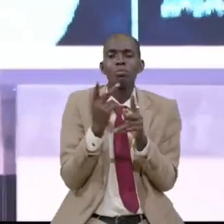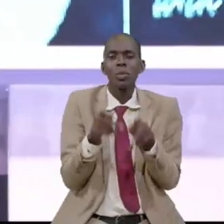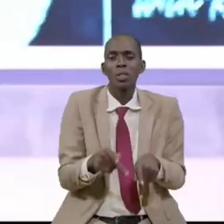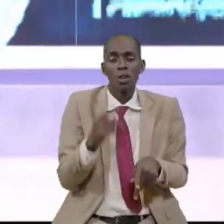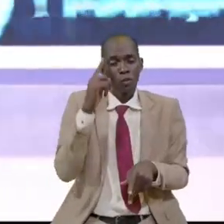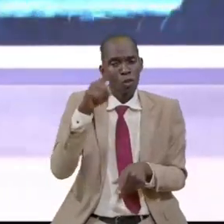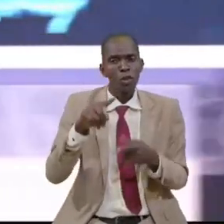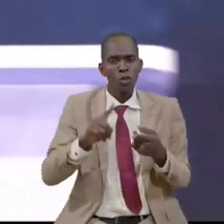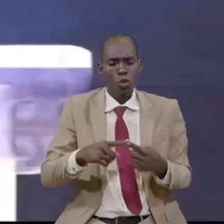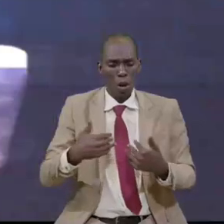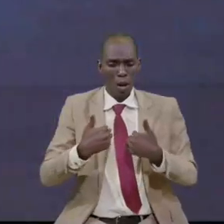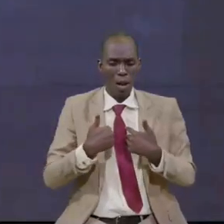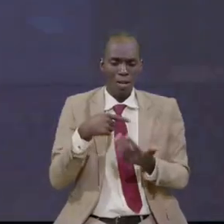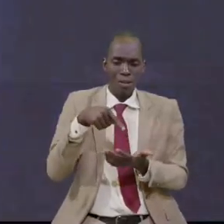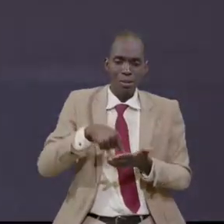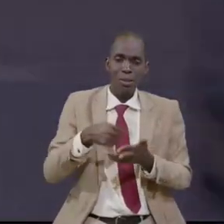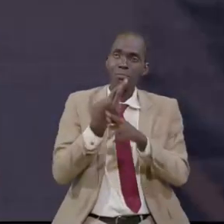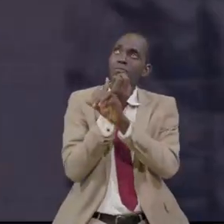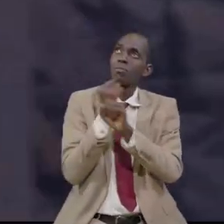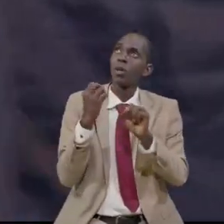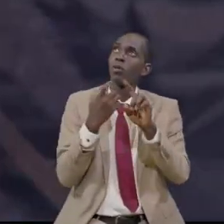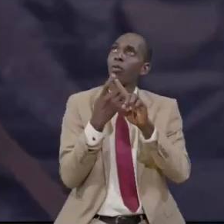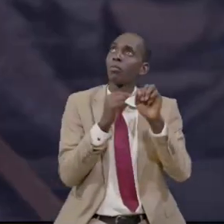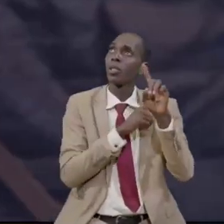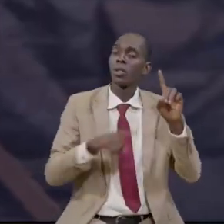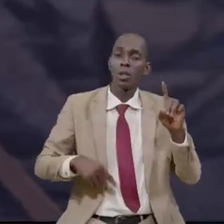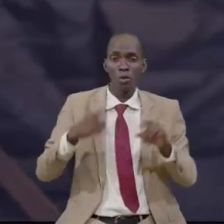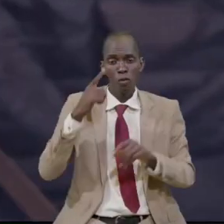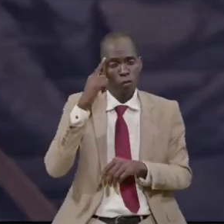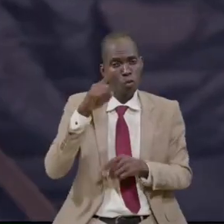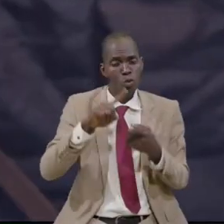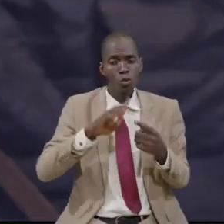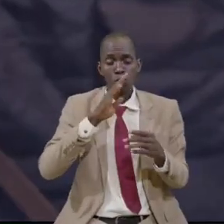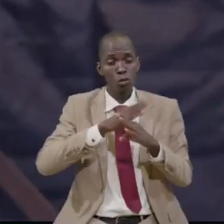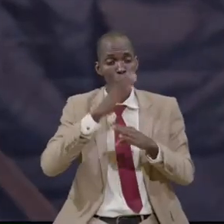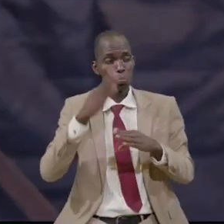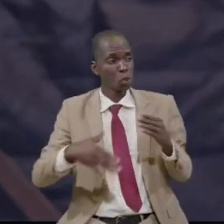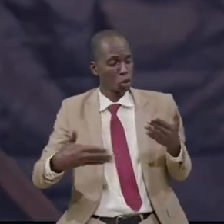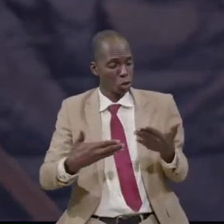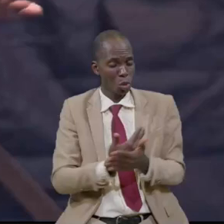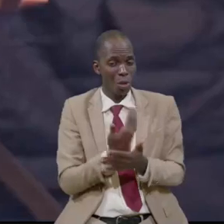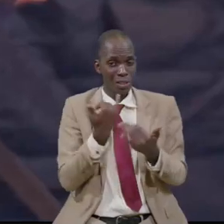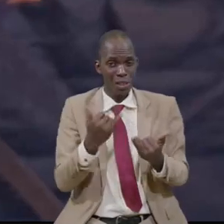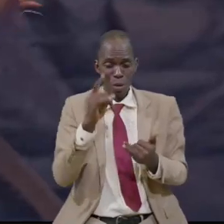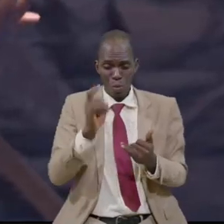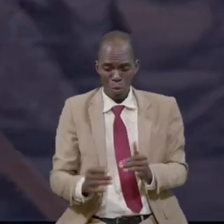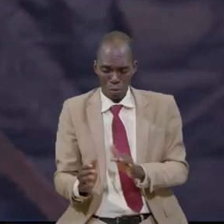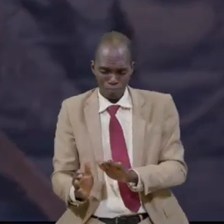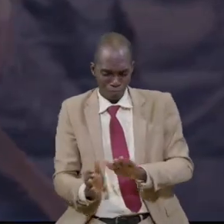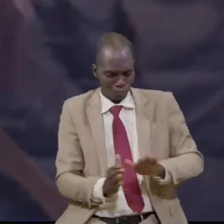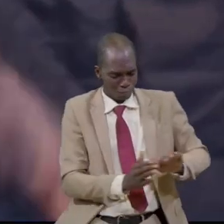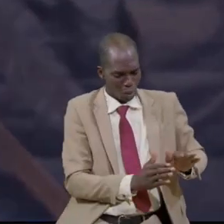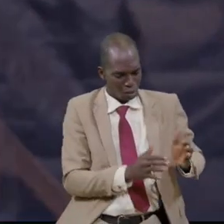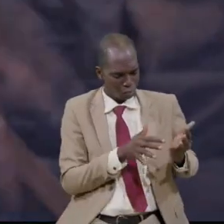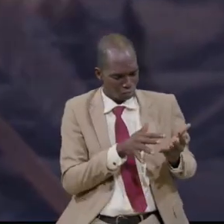et cette rédemption du Seigneur, et pour être complètement nouveau, rejette ceci, mets ceci de